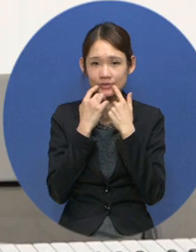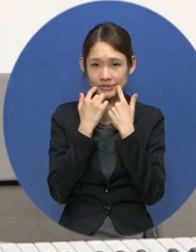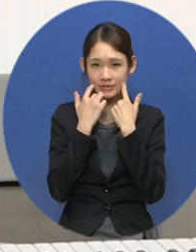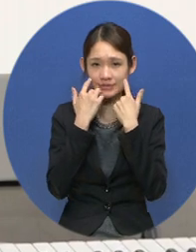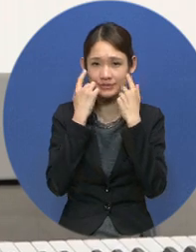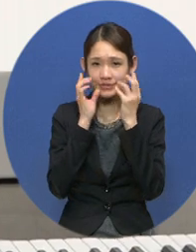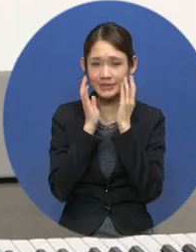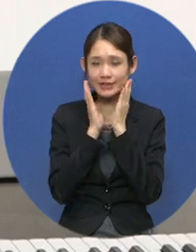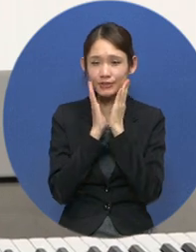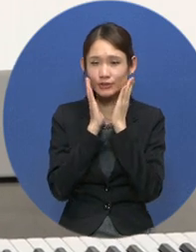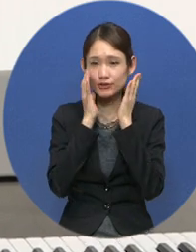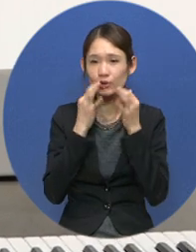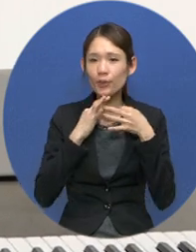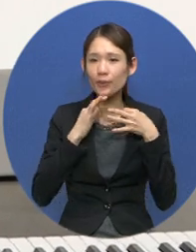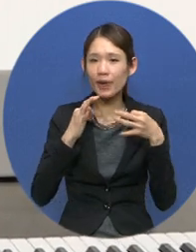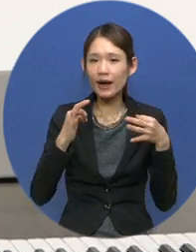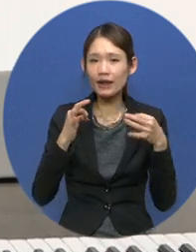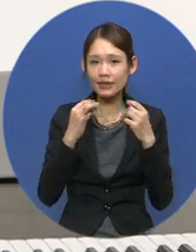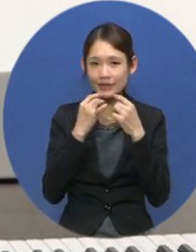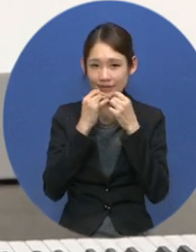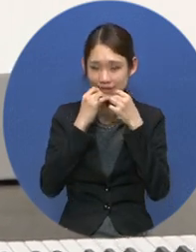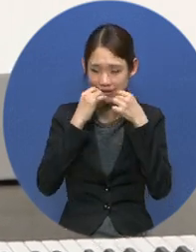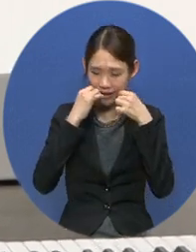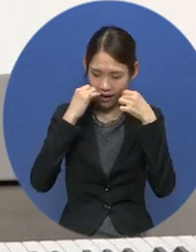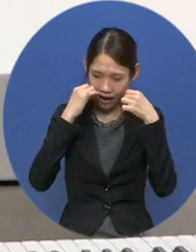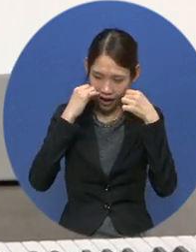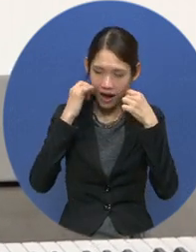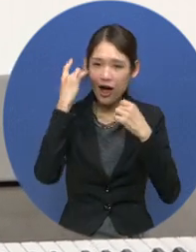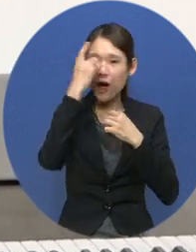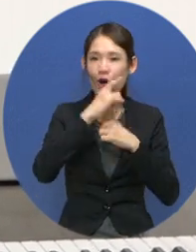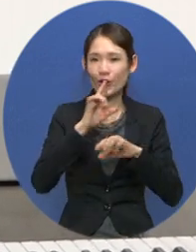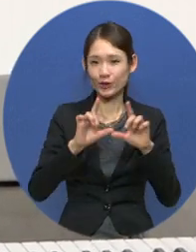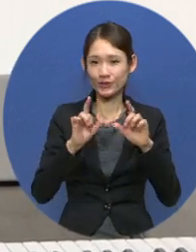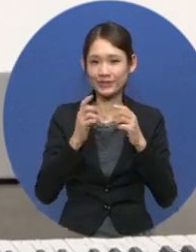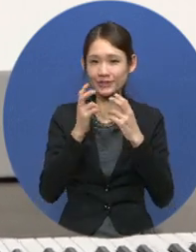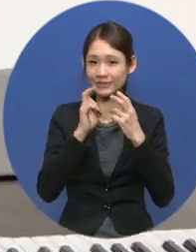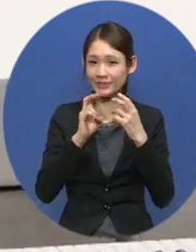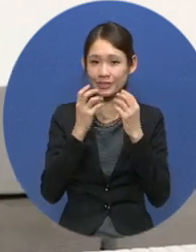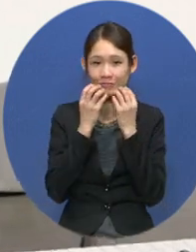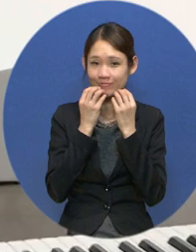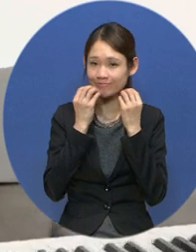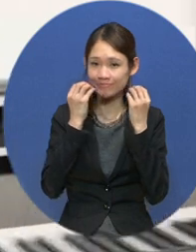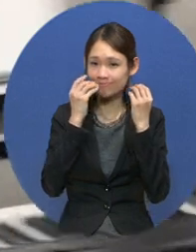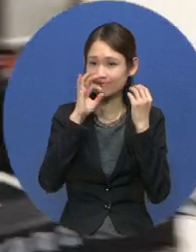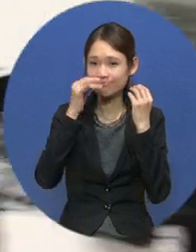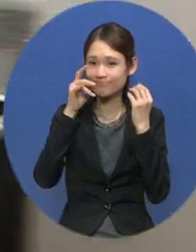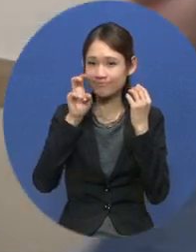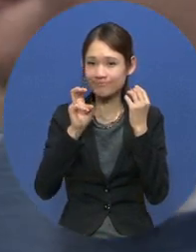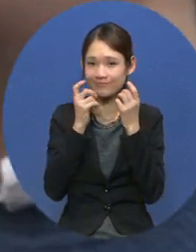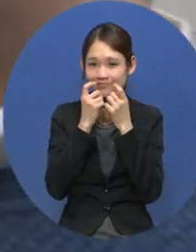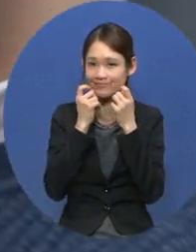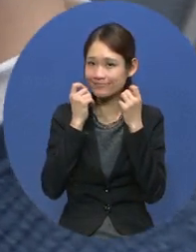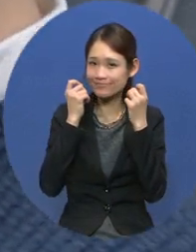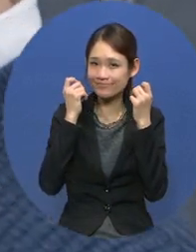가거든? 그렇기 때문에 웃는 얼굴로 노래하는 거야. 네. 해볼까? 음...